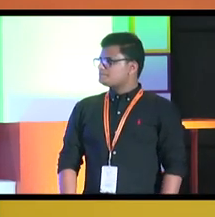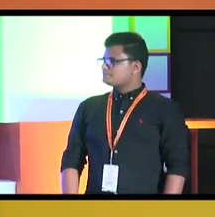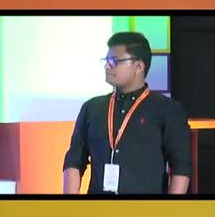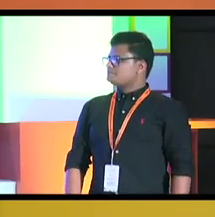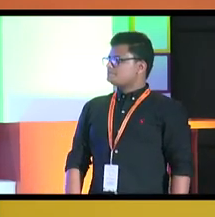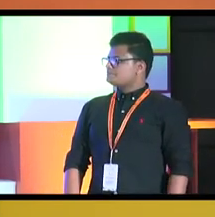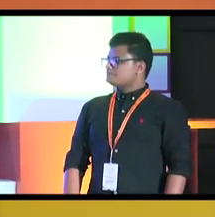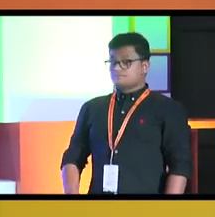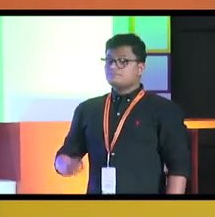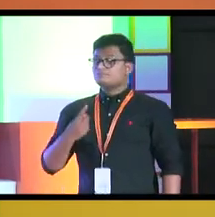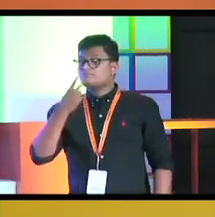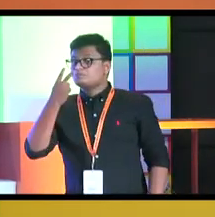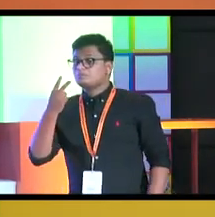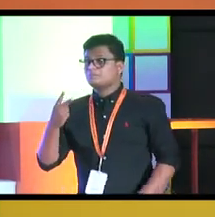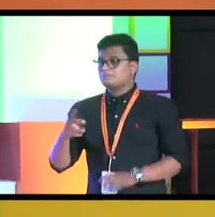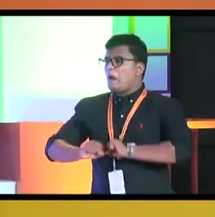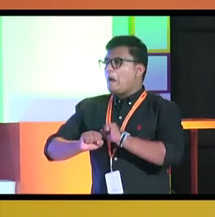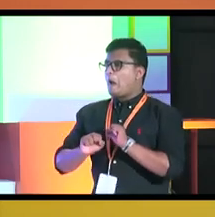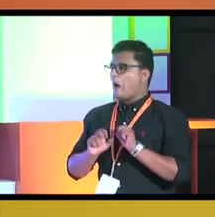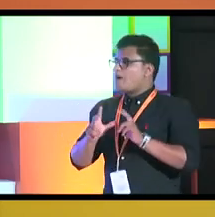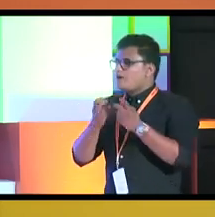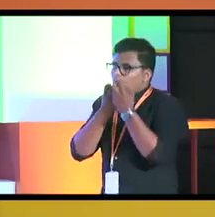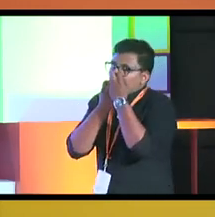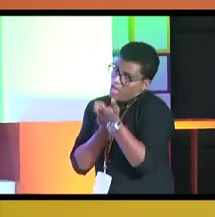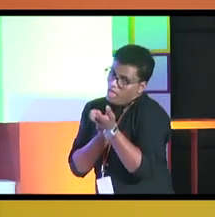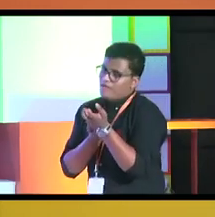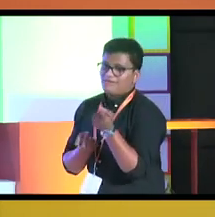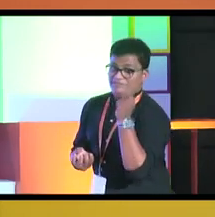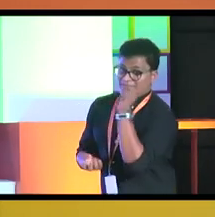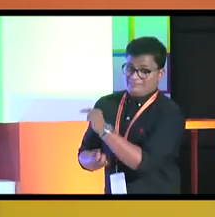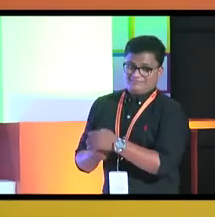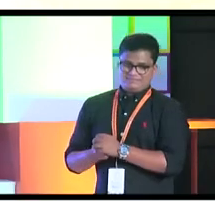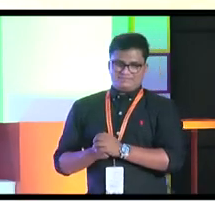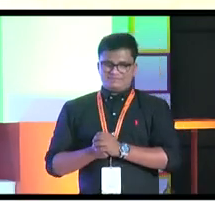तो पहले आप देखें जादू, वंडर इज वंडर. अपना परिचय दो बच्चों.